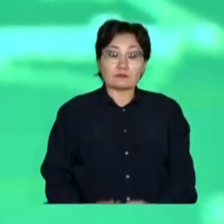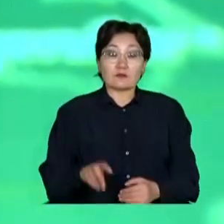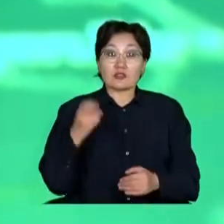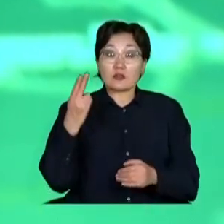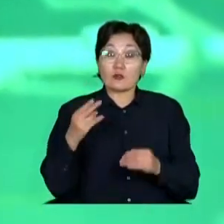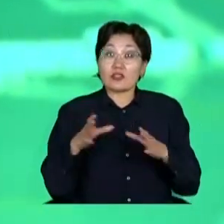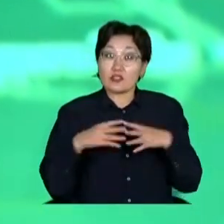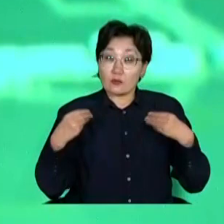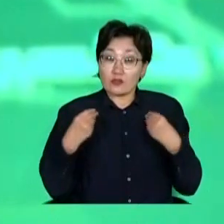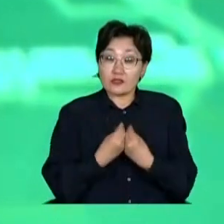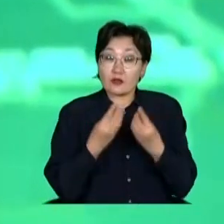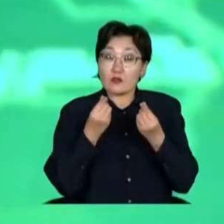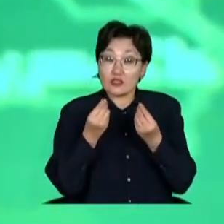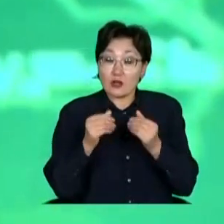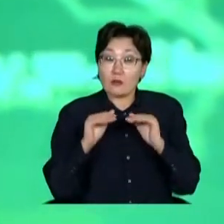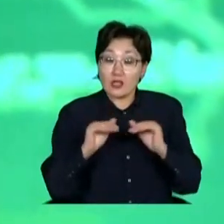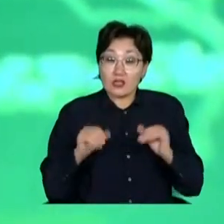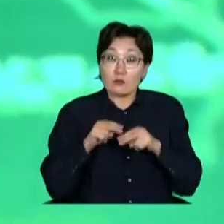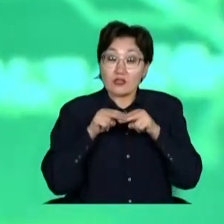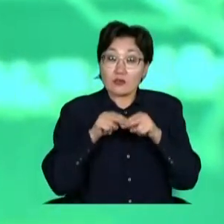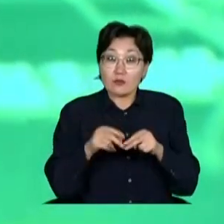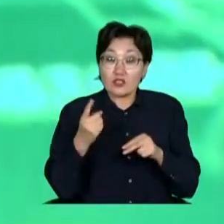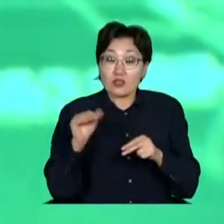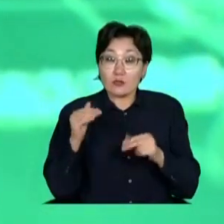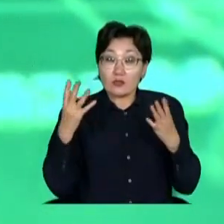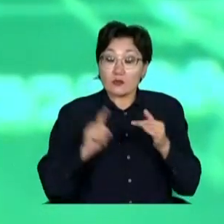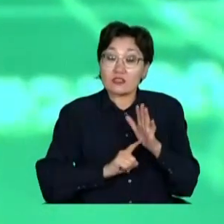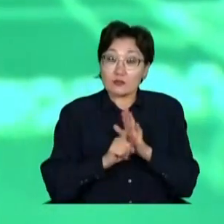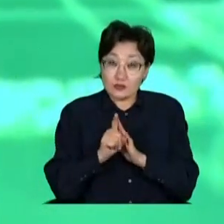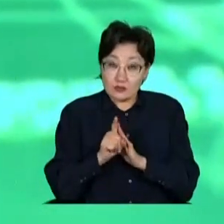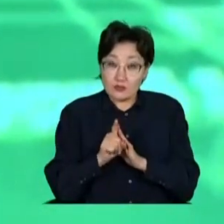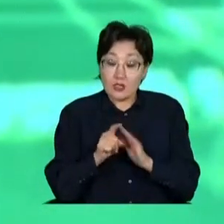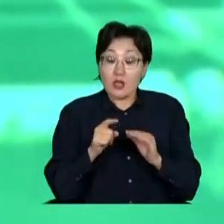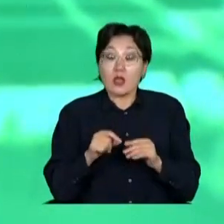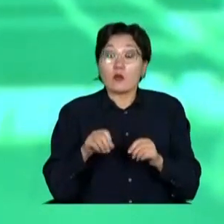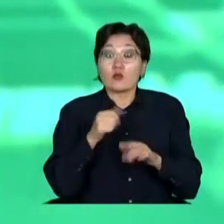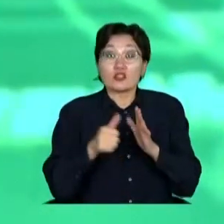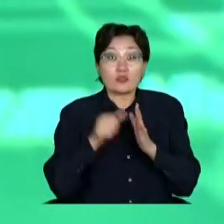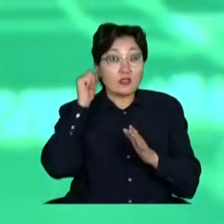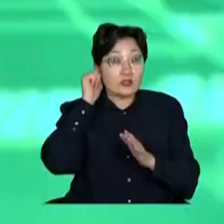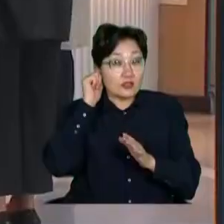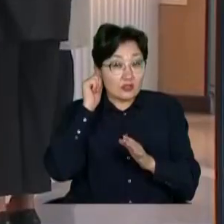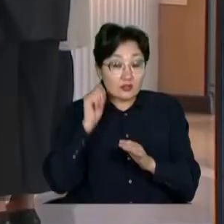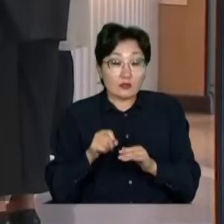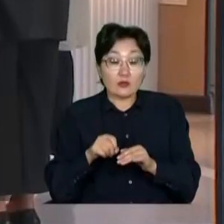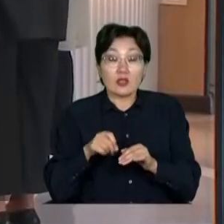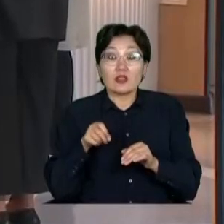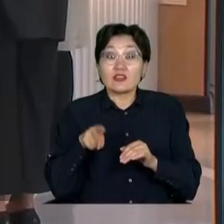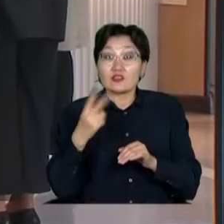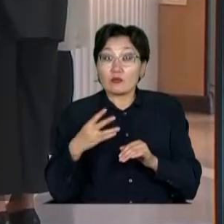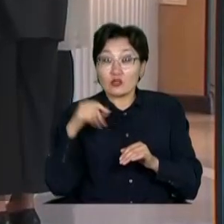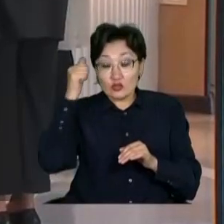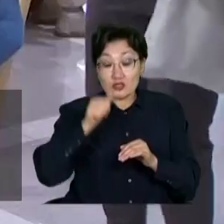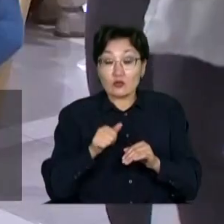Ұлттық қордың ақшасы балалардың шотына 1 ақпанда аударыла бастайды. Ал кәмелет жасына 2024 жылы толатын